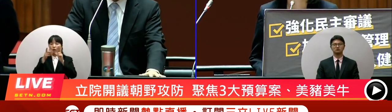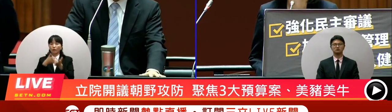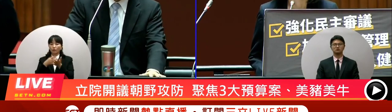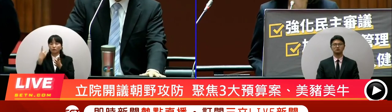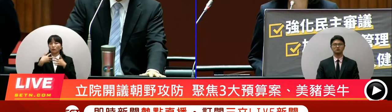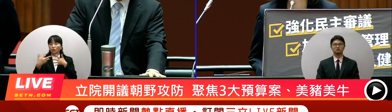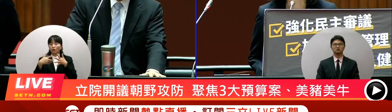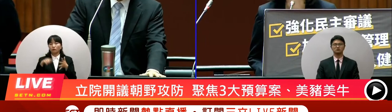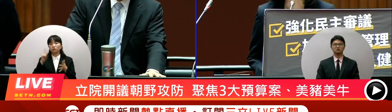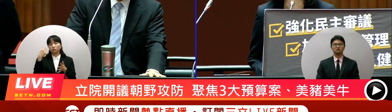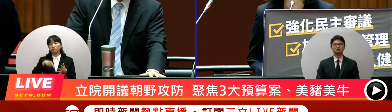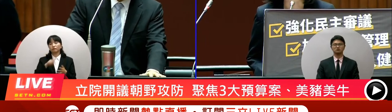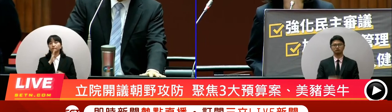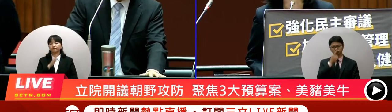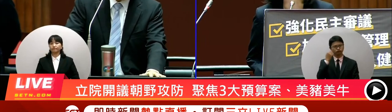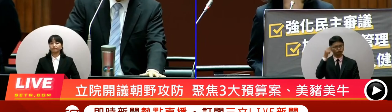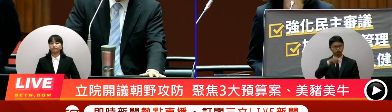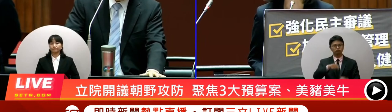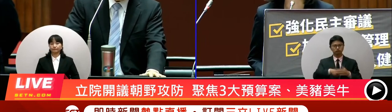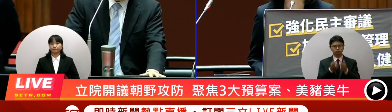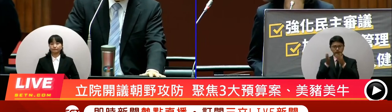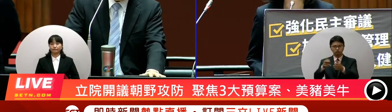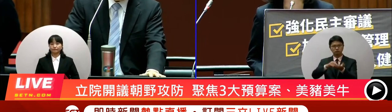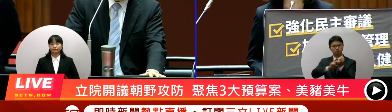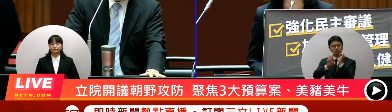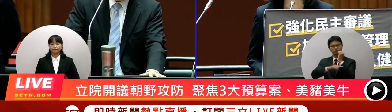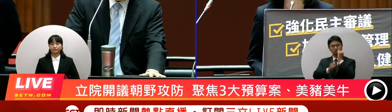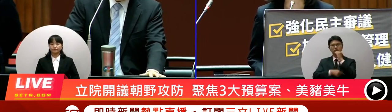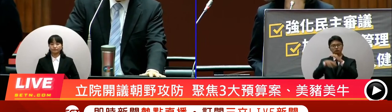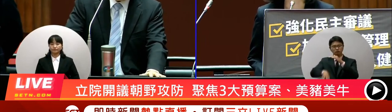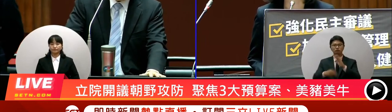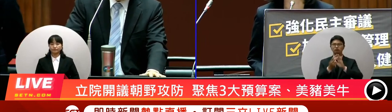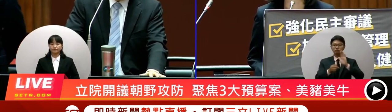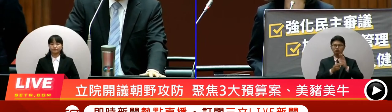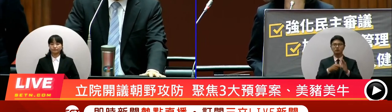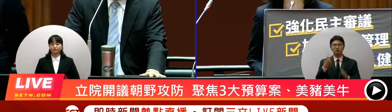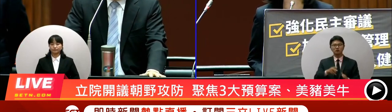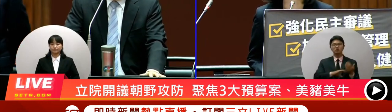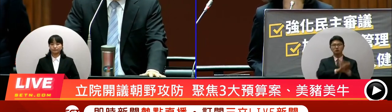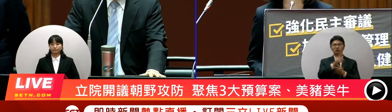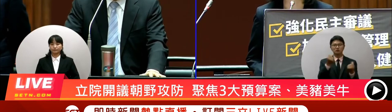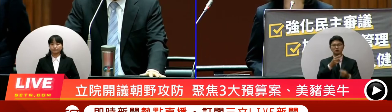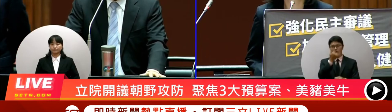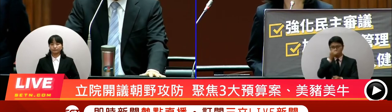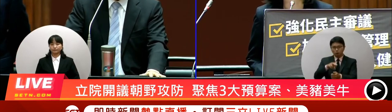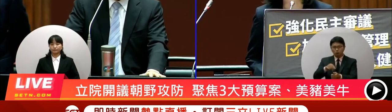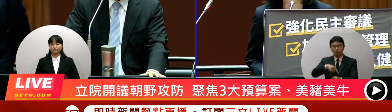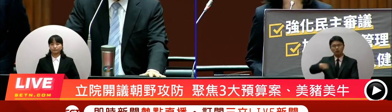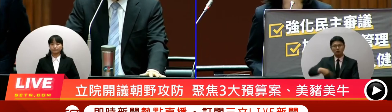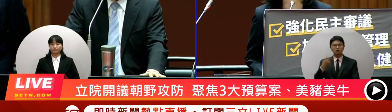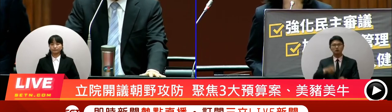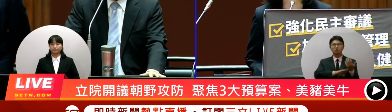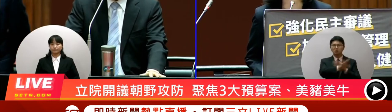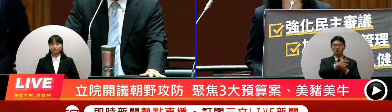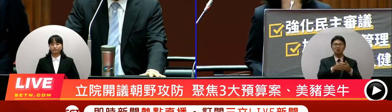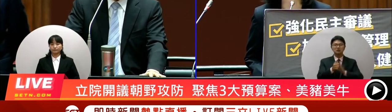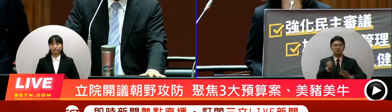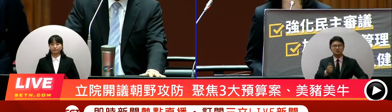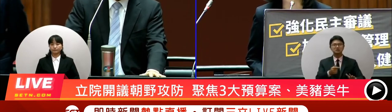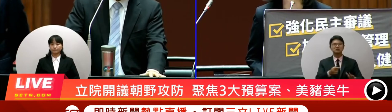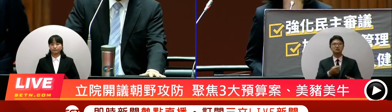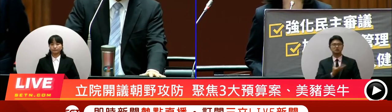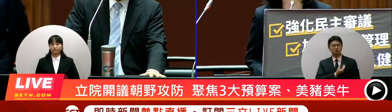里。 我觉得这只有针对立法院来做说明，那但我觉得对国人以及相关的特殊族群等等，包括说猪农啊，还有以及说相关受到可能会受到影响的